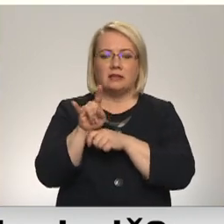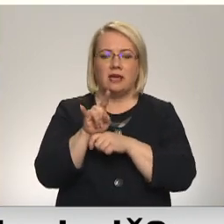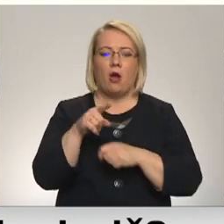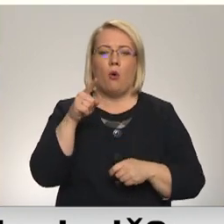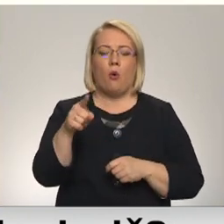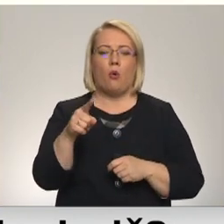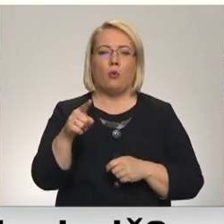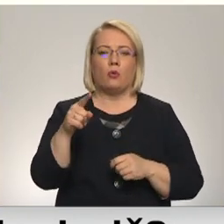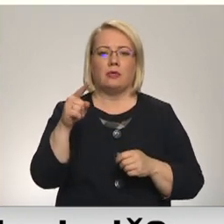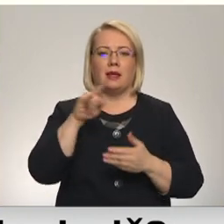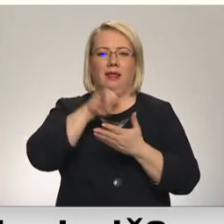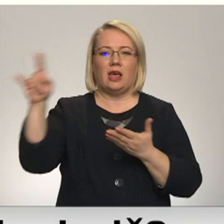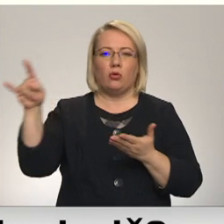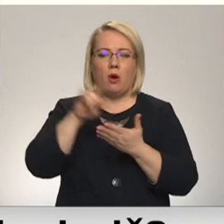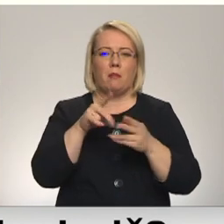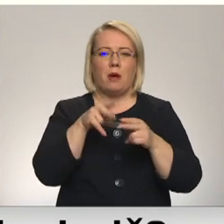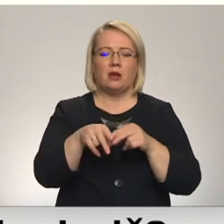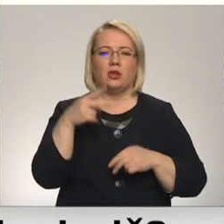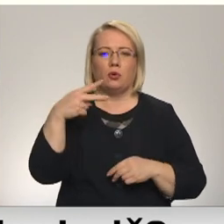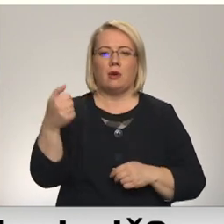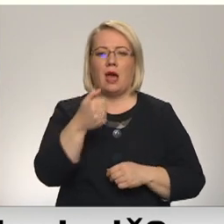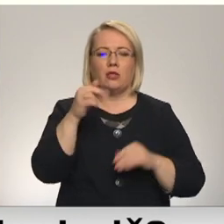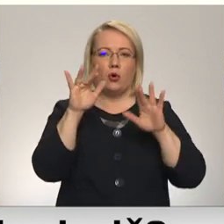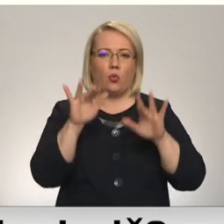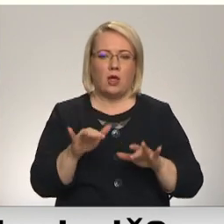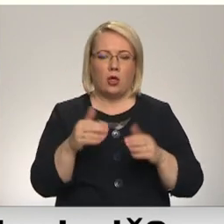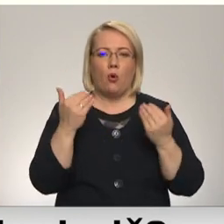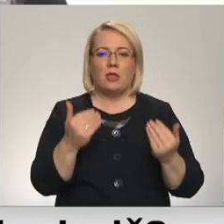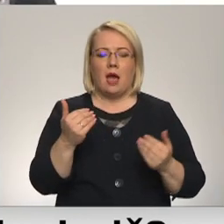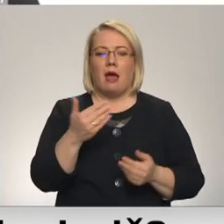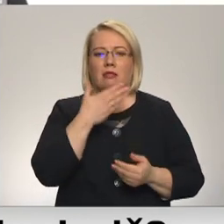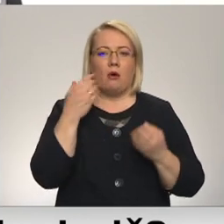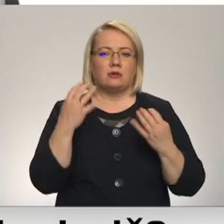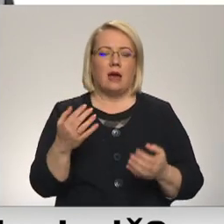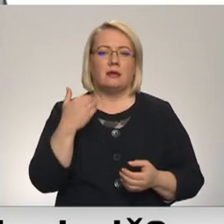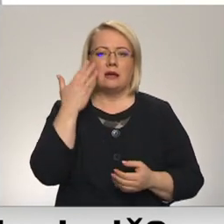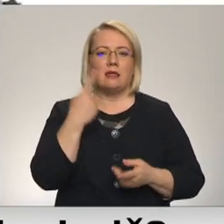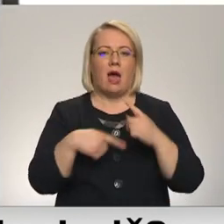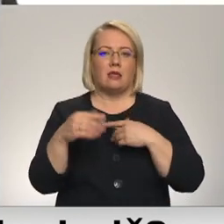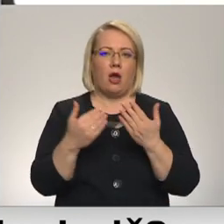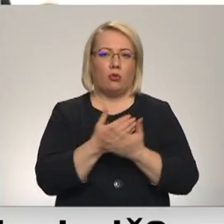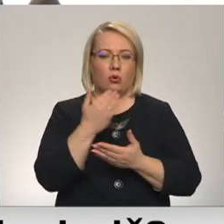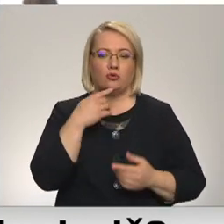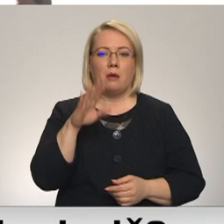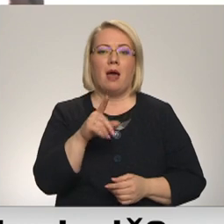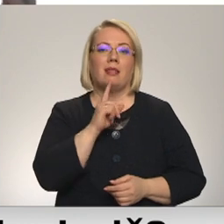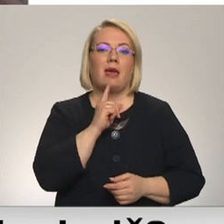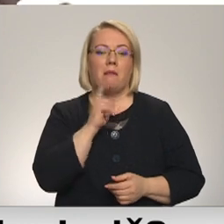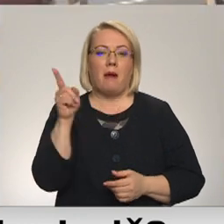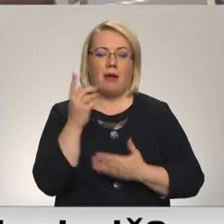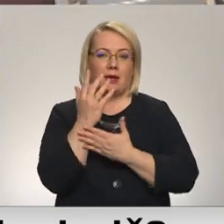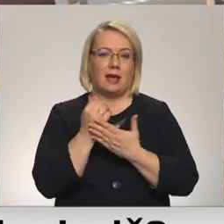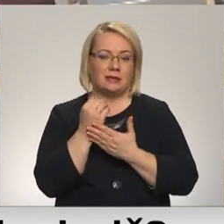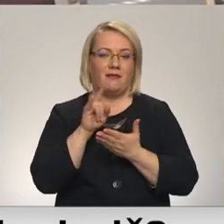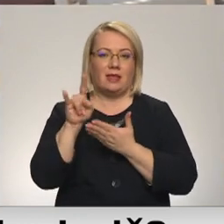tika pārtraukta 2020. Gada rudenī un pašlaik nav skaidrs, kad varētu tikt atjaunota. Runājot par Liepāju kā rezervas lidlauku